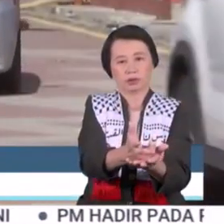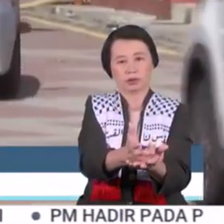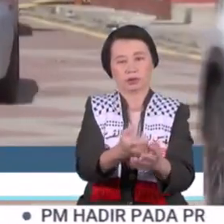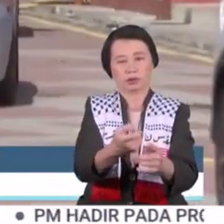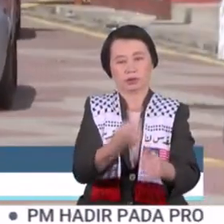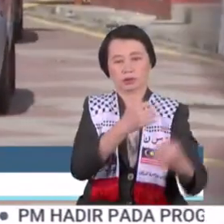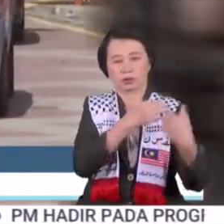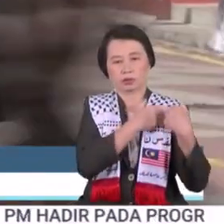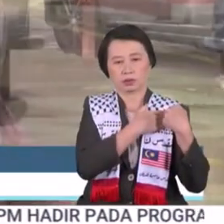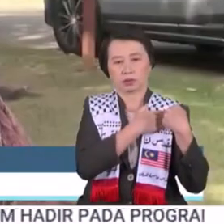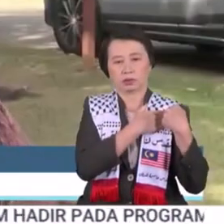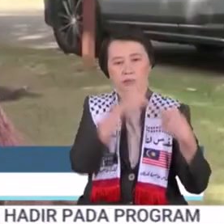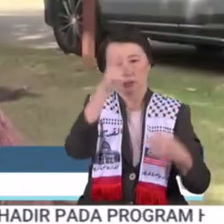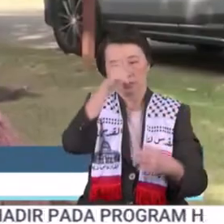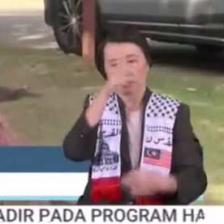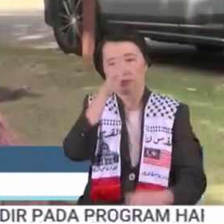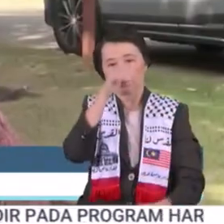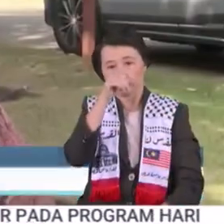PBT.